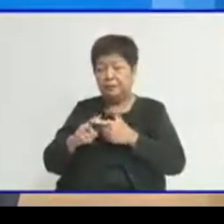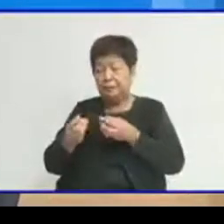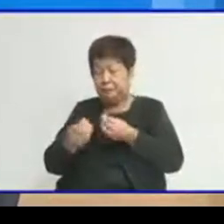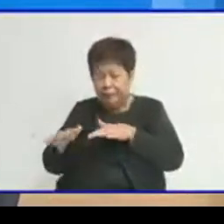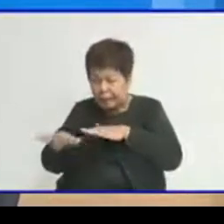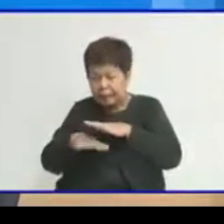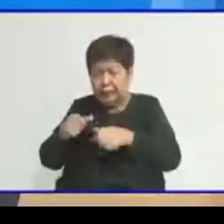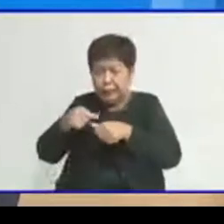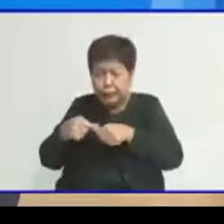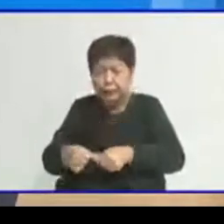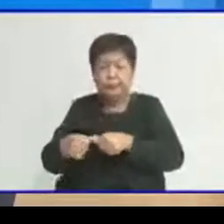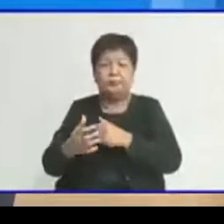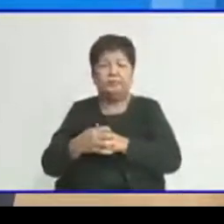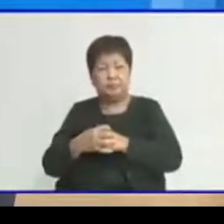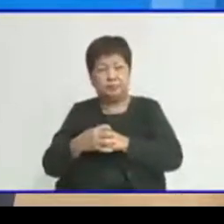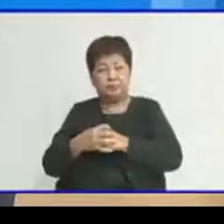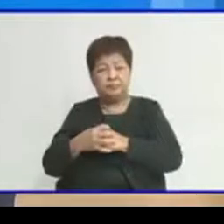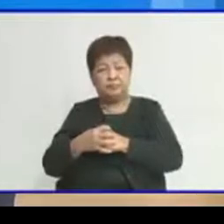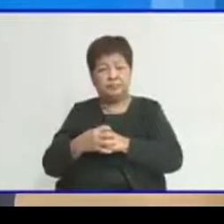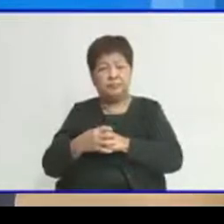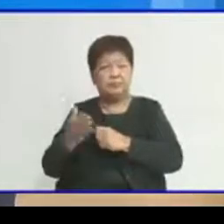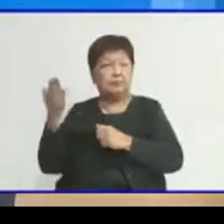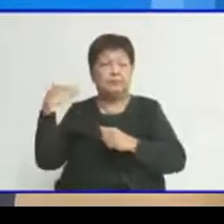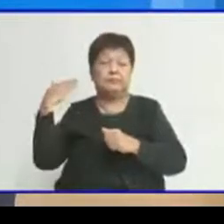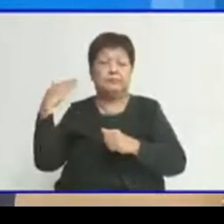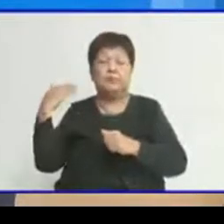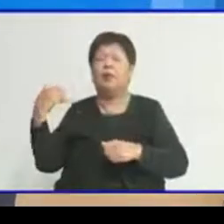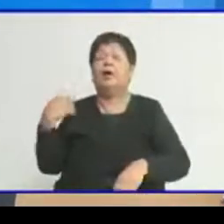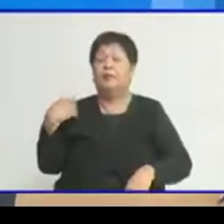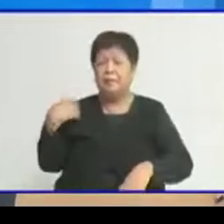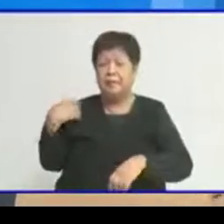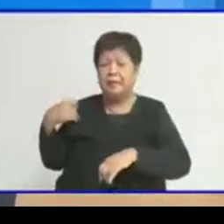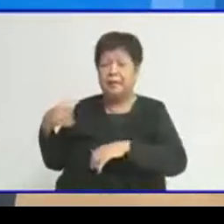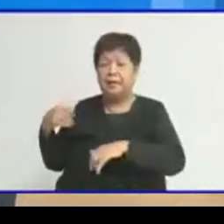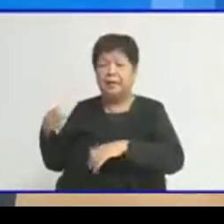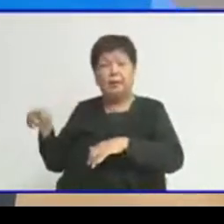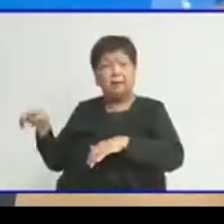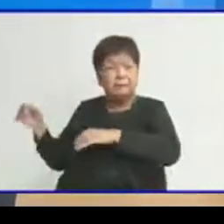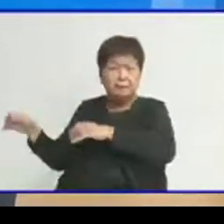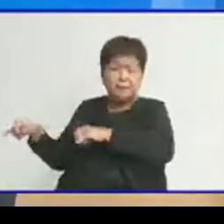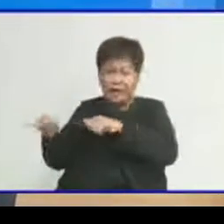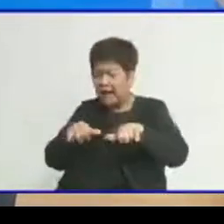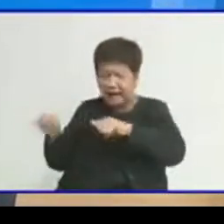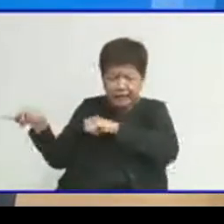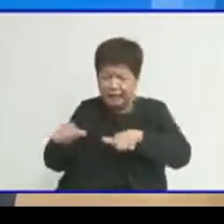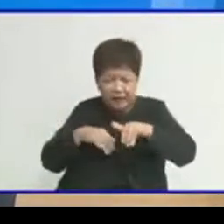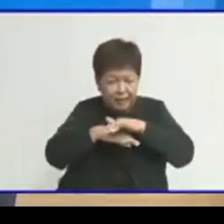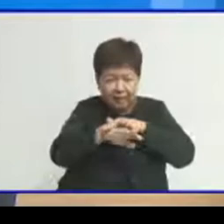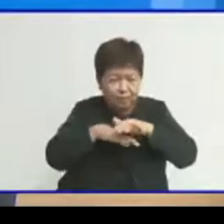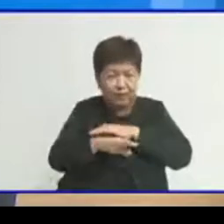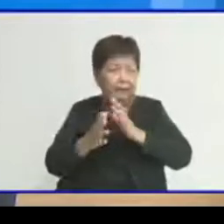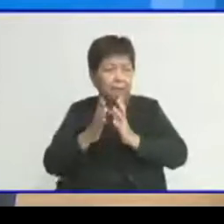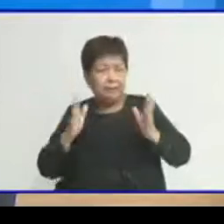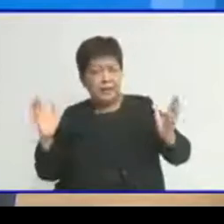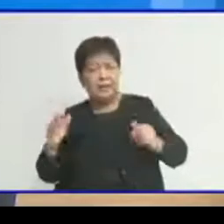เราทุกคนเนี่ยการย้ายถิ่นแต่เดิมนะครับเป็นเรื่องที่เกิดขึ้นเป็น ธรรม แต่เมื่อรัฐชาติเกิดขึ้นและมีการตั้งถิ่นแดนมากขึ้น